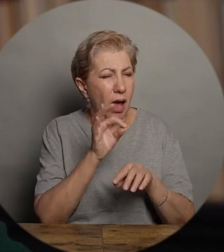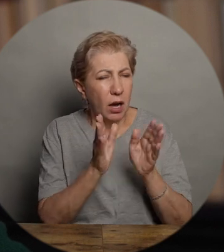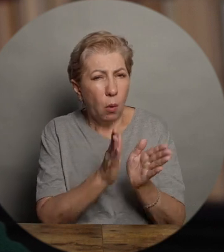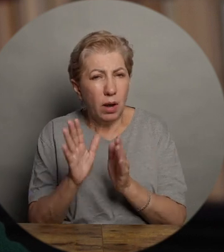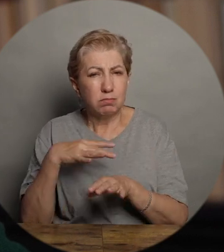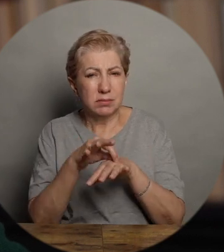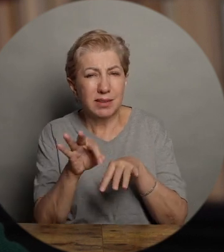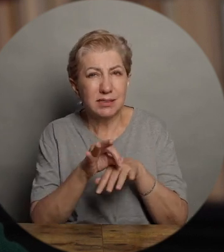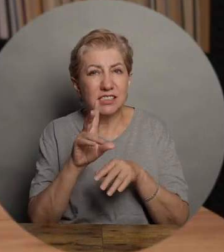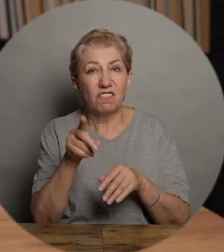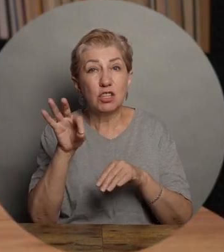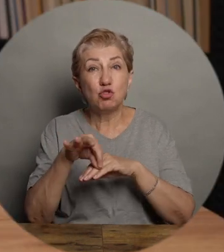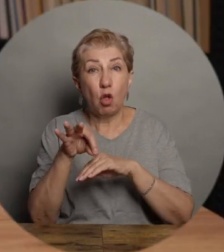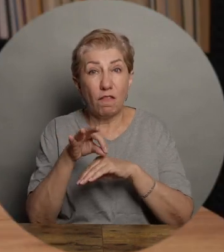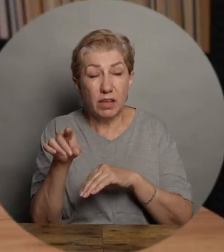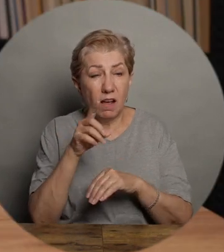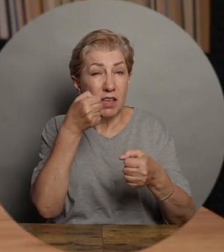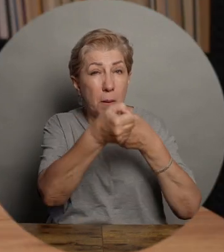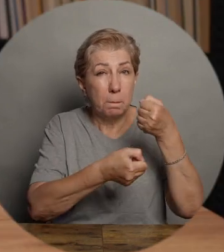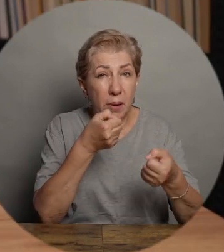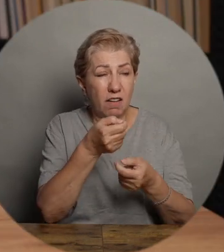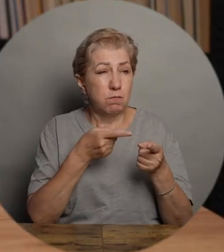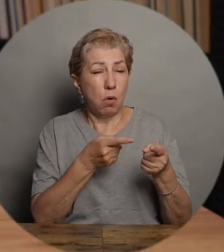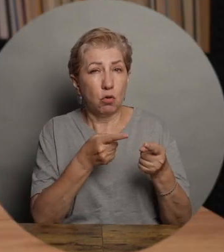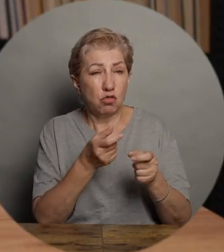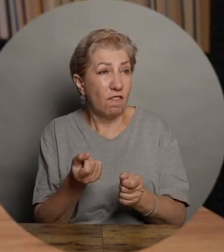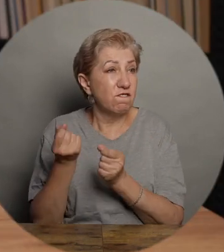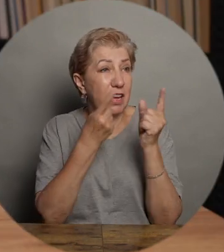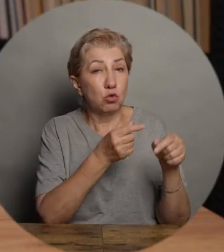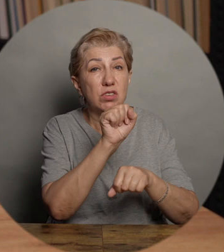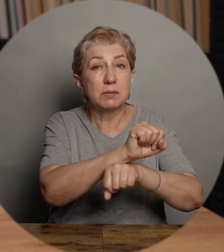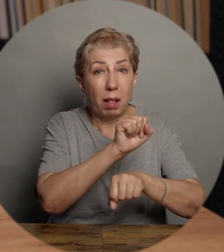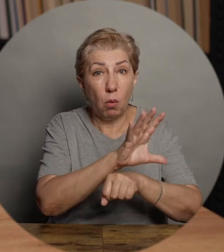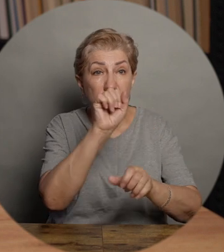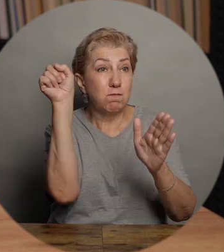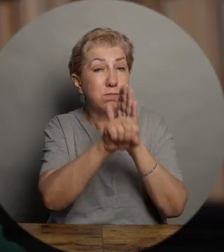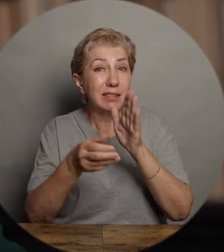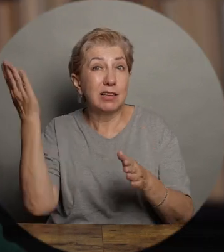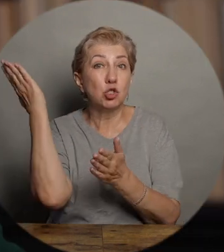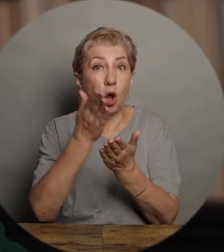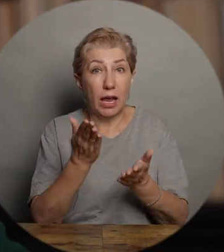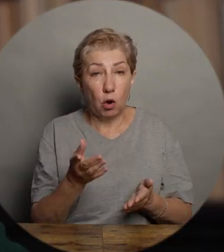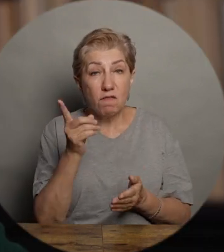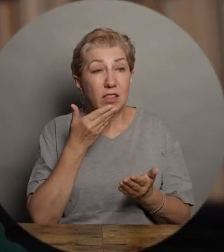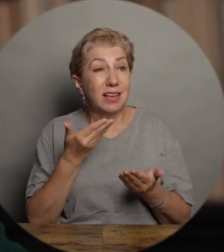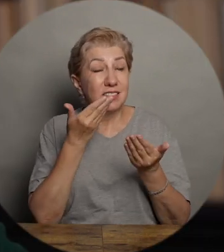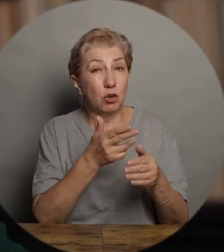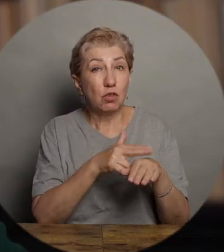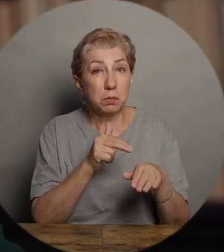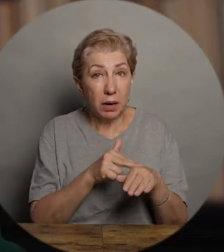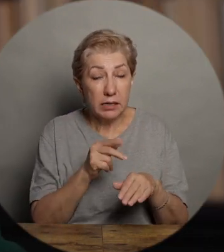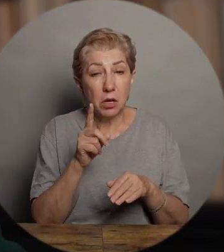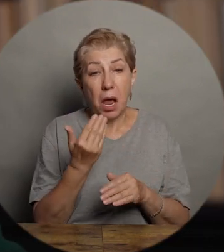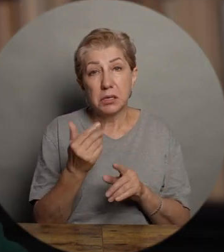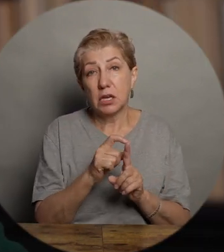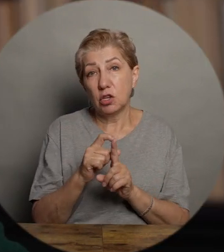насильства від свого чоловіка він її бив погрожував виконати з балкона та вбити сокирою вона звернулася до поліції однак